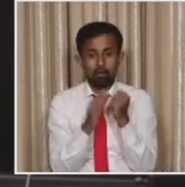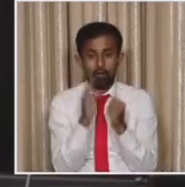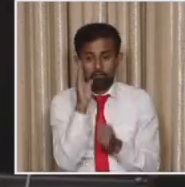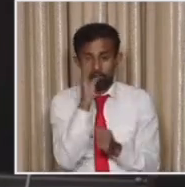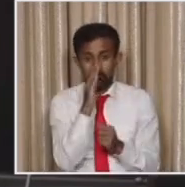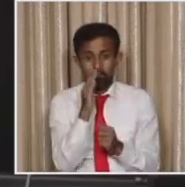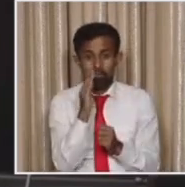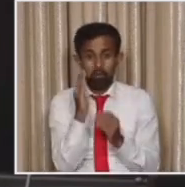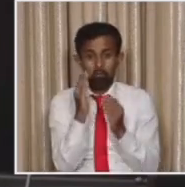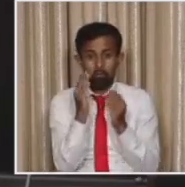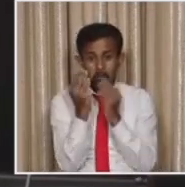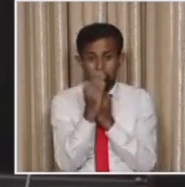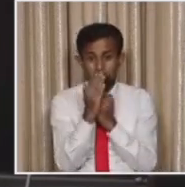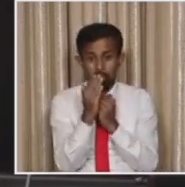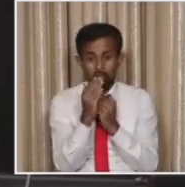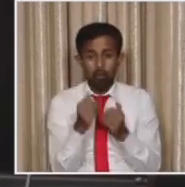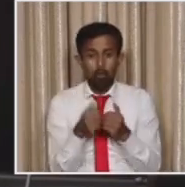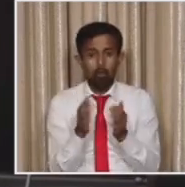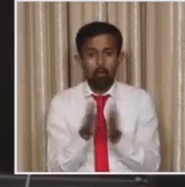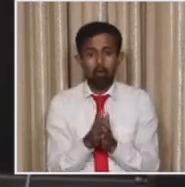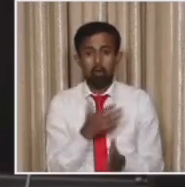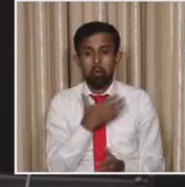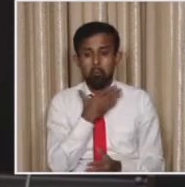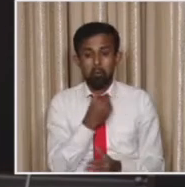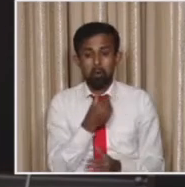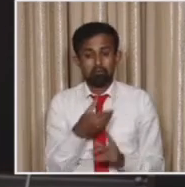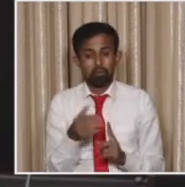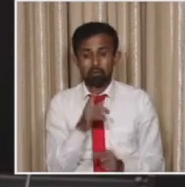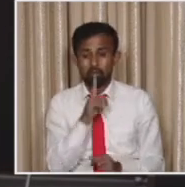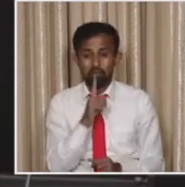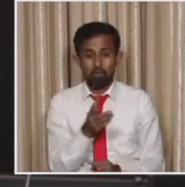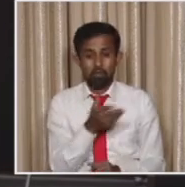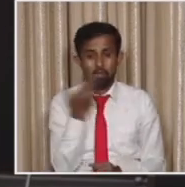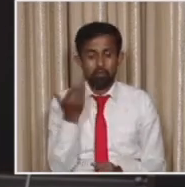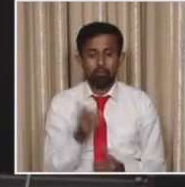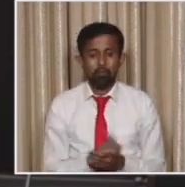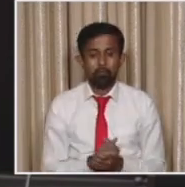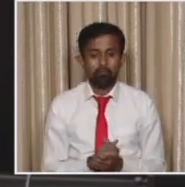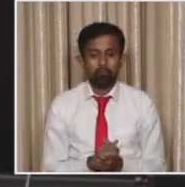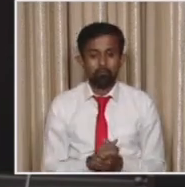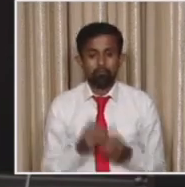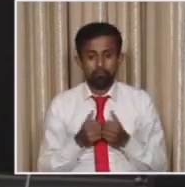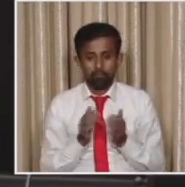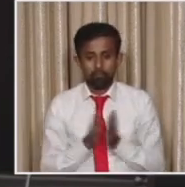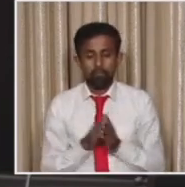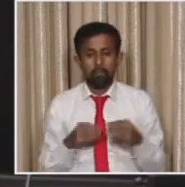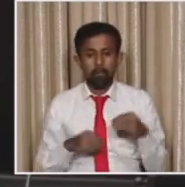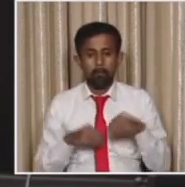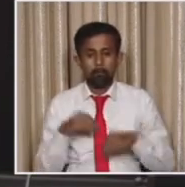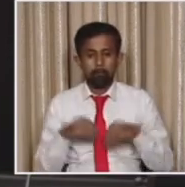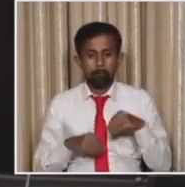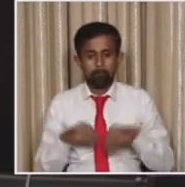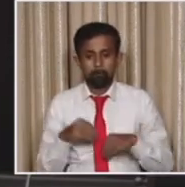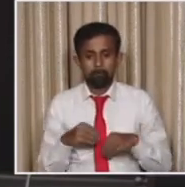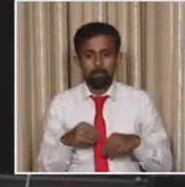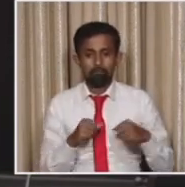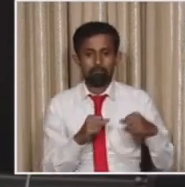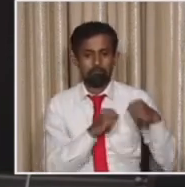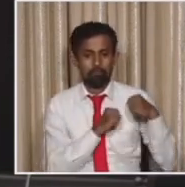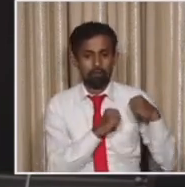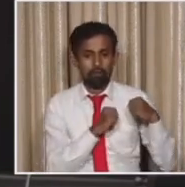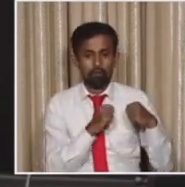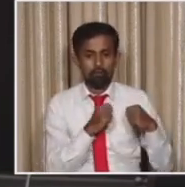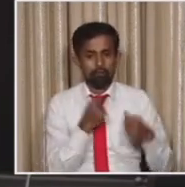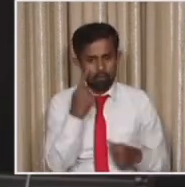දී මුවා වෙලා ඕනේ කෙබරයක් පචයක් කියන්න පුළුවන්. ඒ නිසා තමන්ගේ දේශපාලන වාසිය ගැන හිතලා